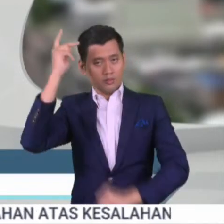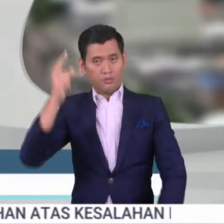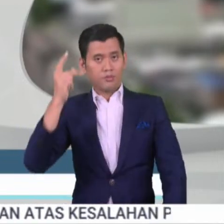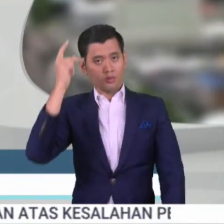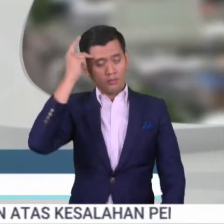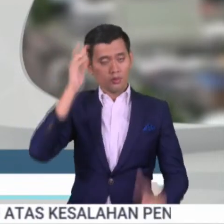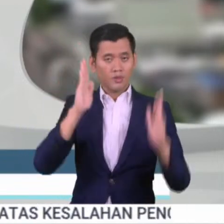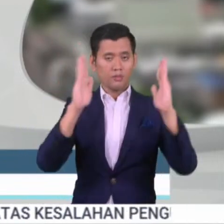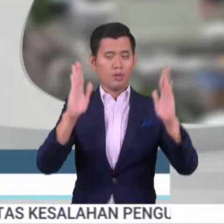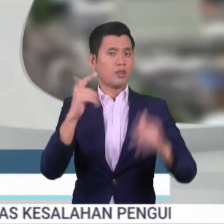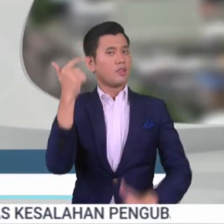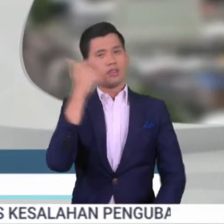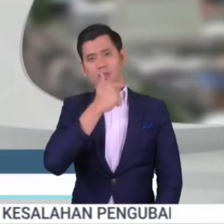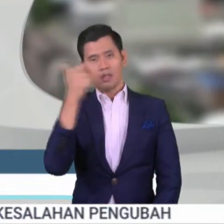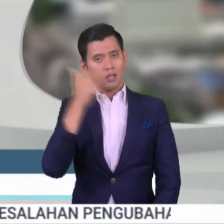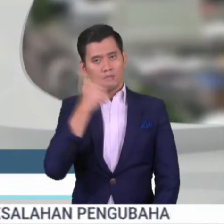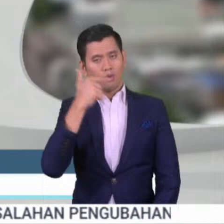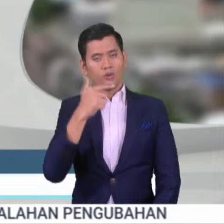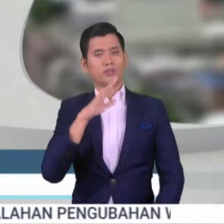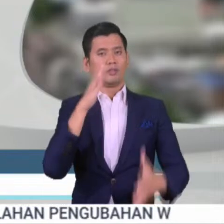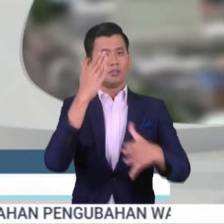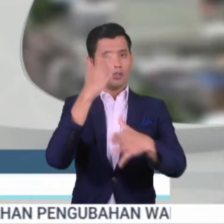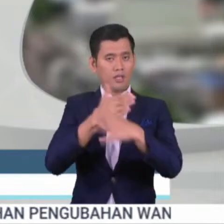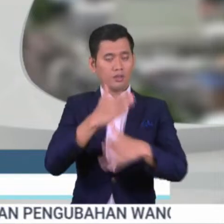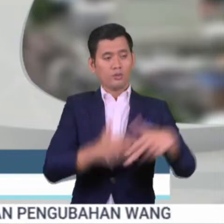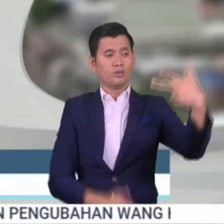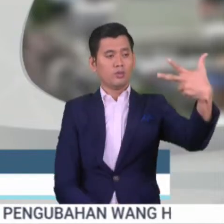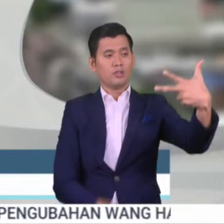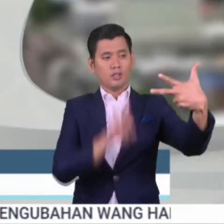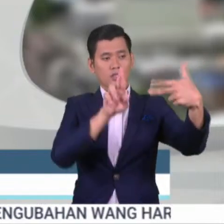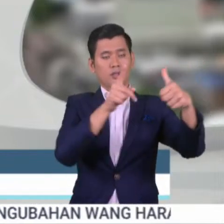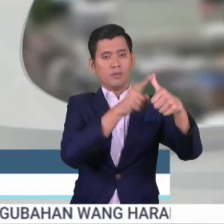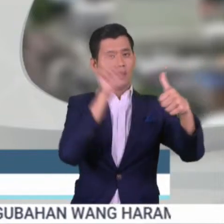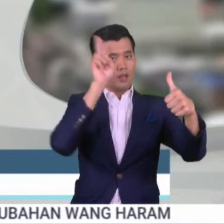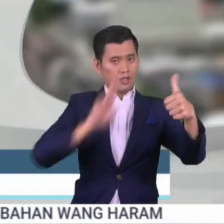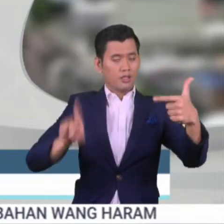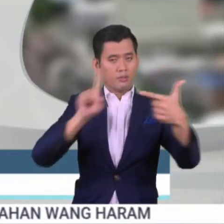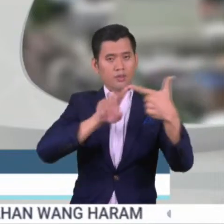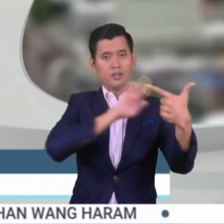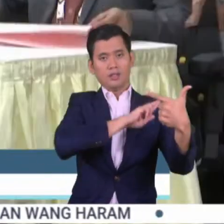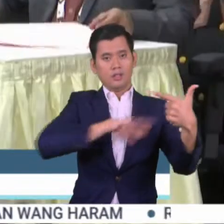ke-15. Elakkan menyentuh isu 3R iaitu agama, raja dan kaum.